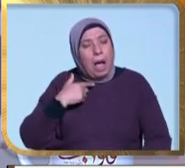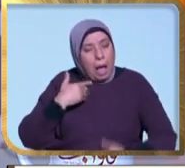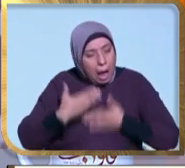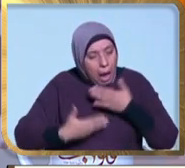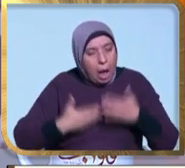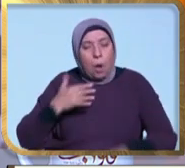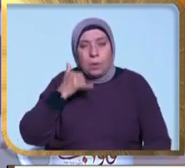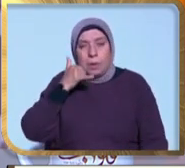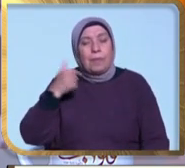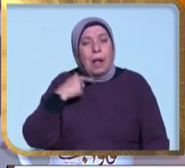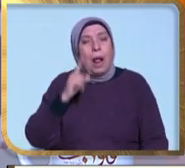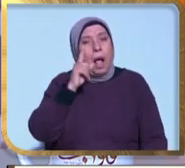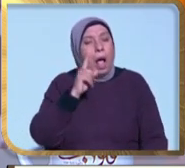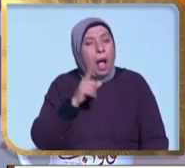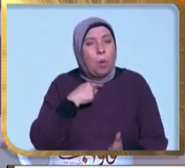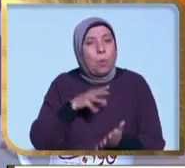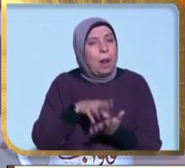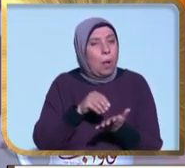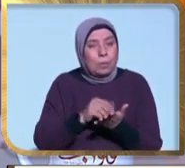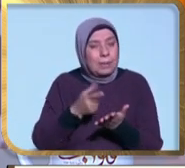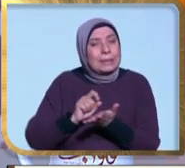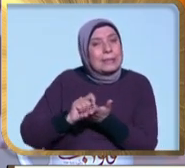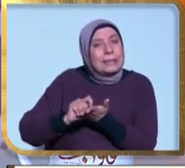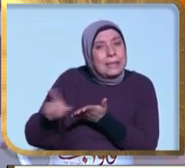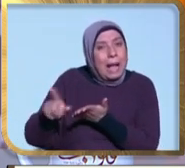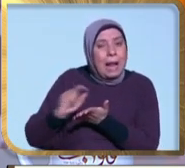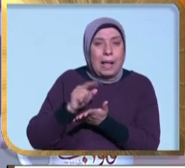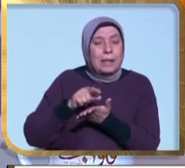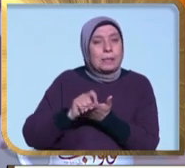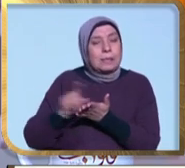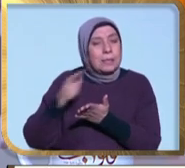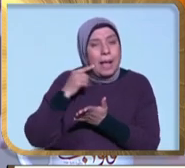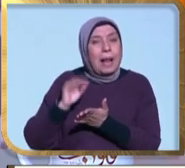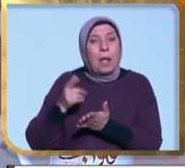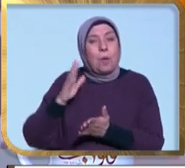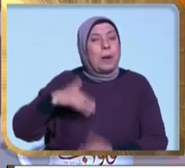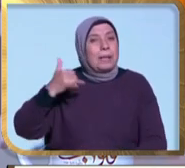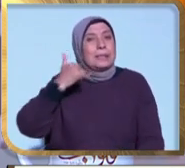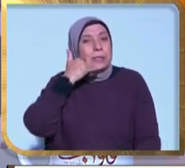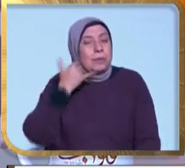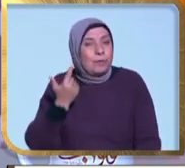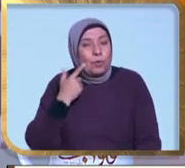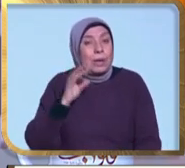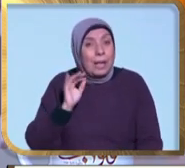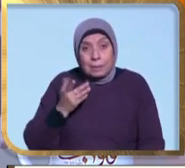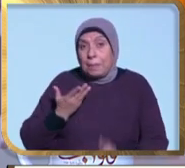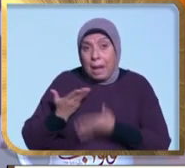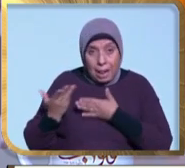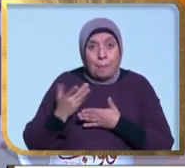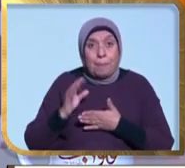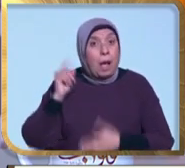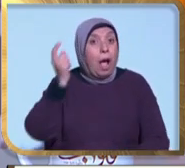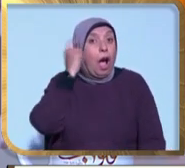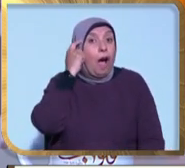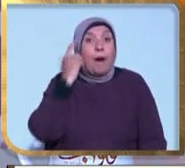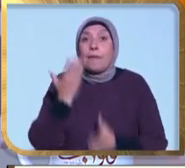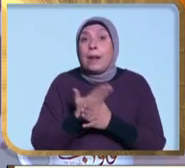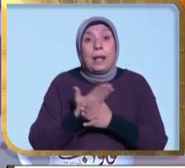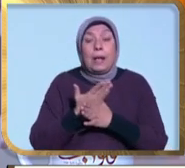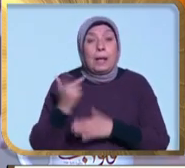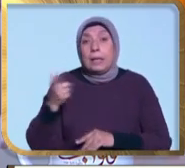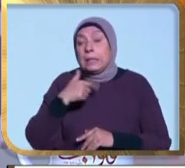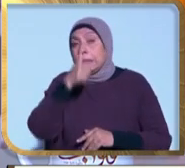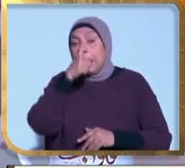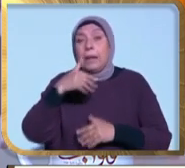الرساله مثلا نتصل بالتليفون انا عايزه اعرف ايه اللي حصل ما بينا ولازم الناس تتكلم اسائت اليك